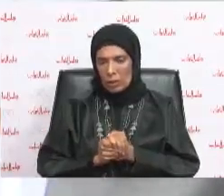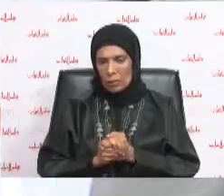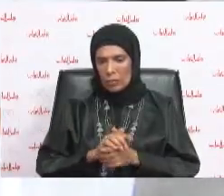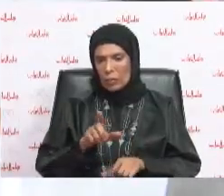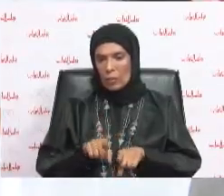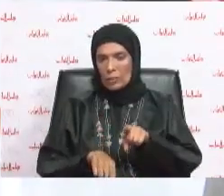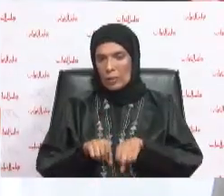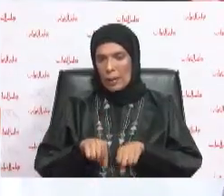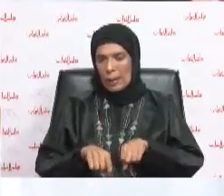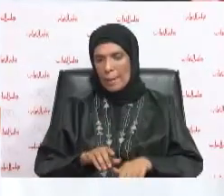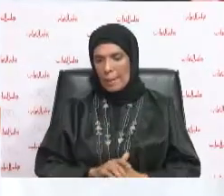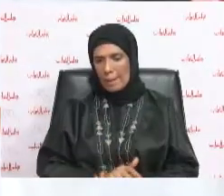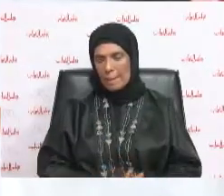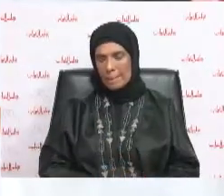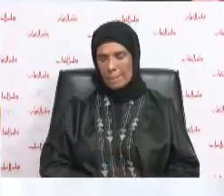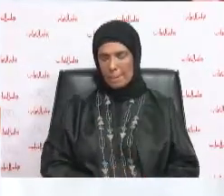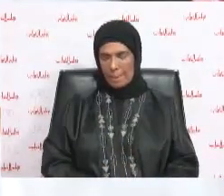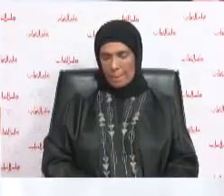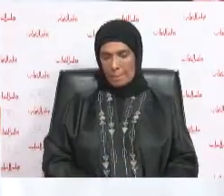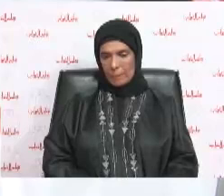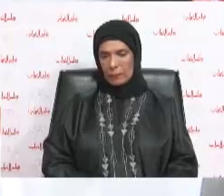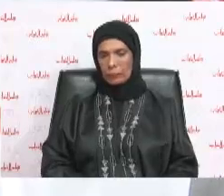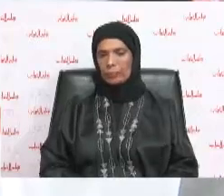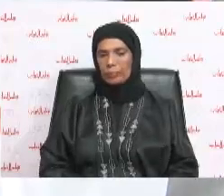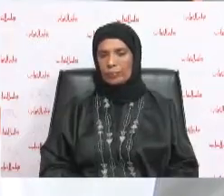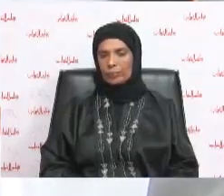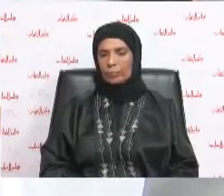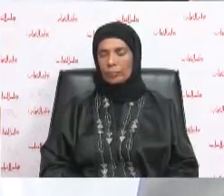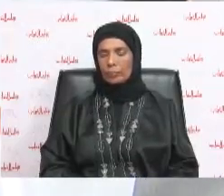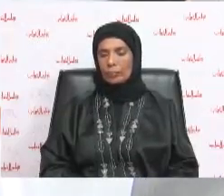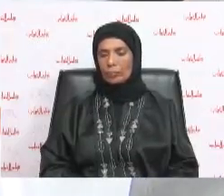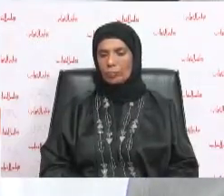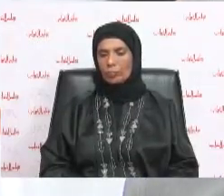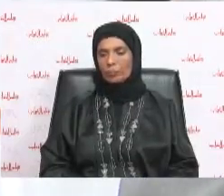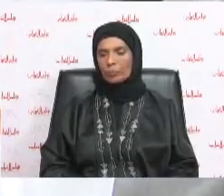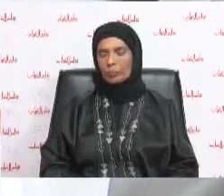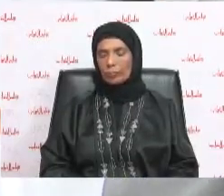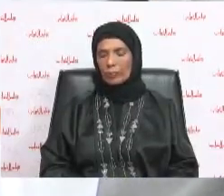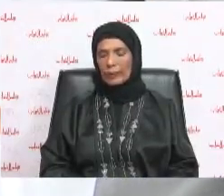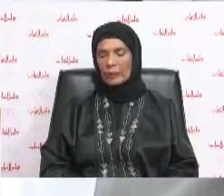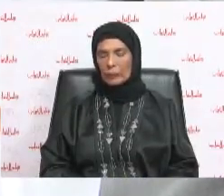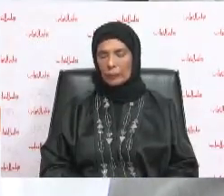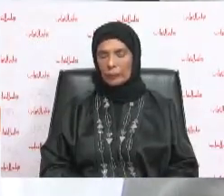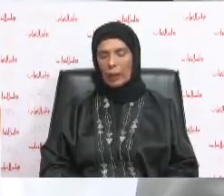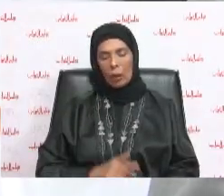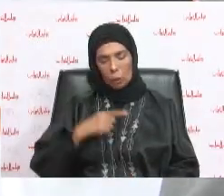في بعضها. على أكثر من مرة يمكن في هذا المجلس الموقر